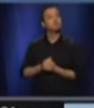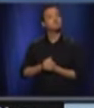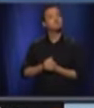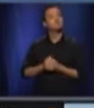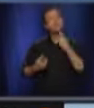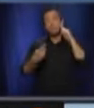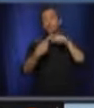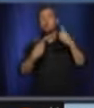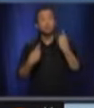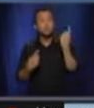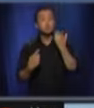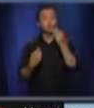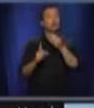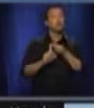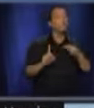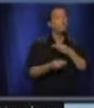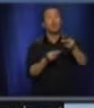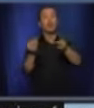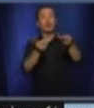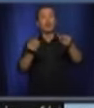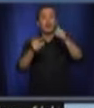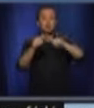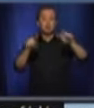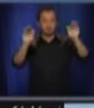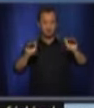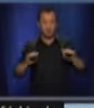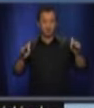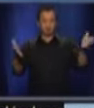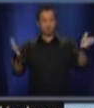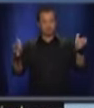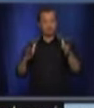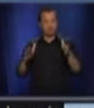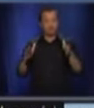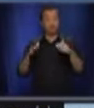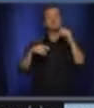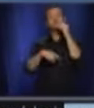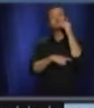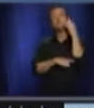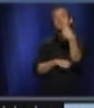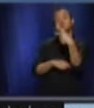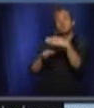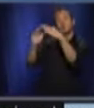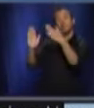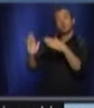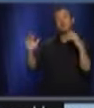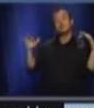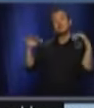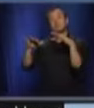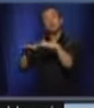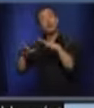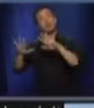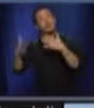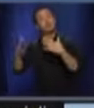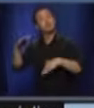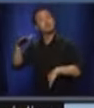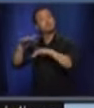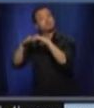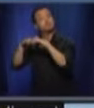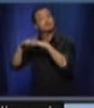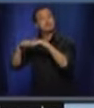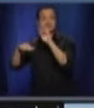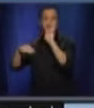communautaire, les rassemblements dans les résidences privées vont passer d'un maximum de